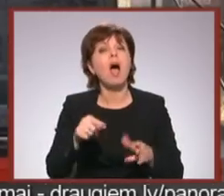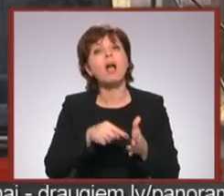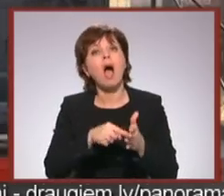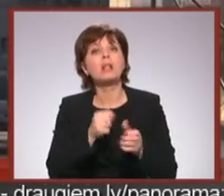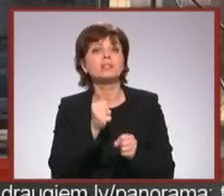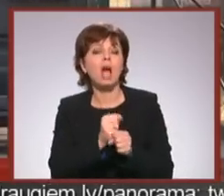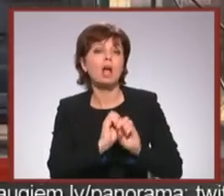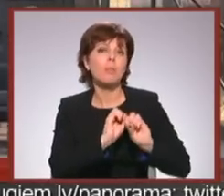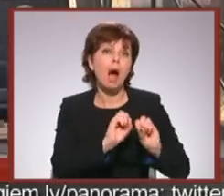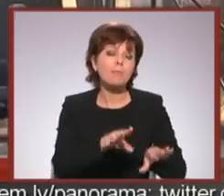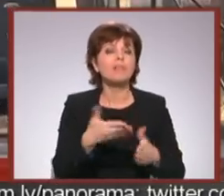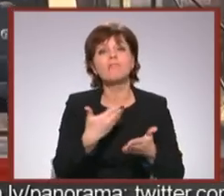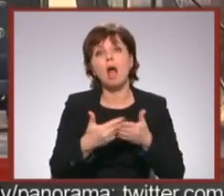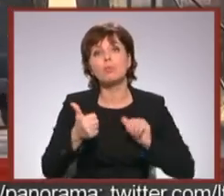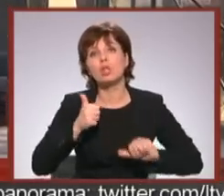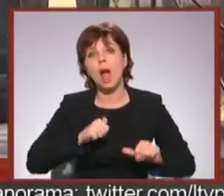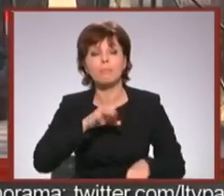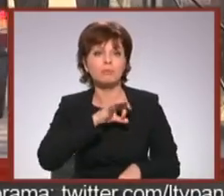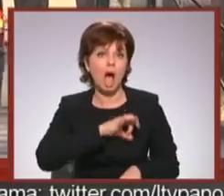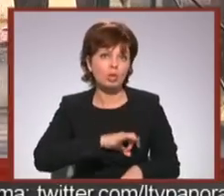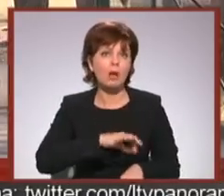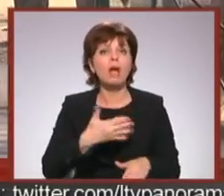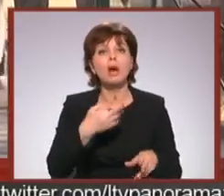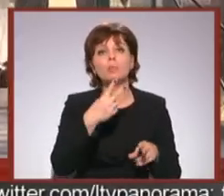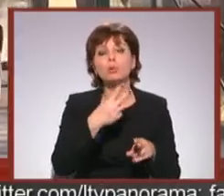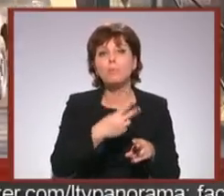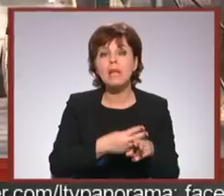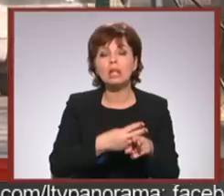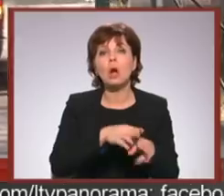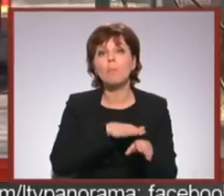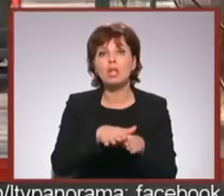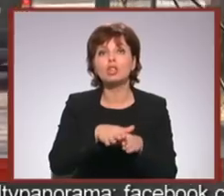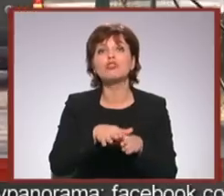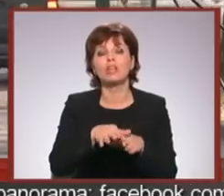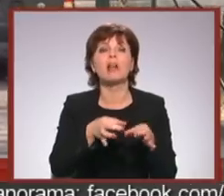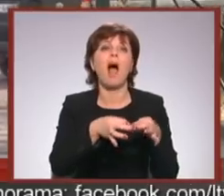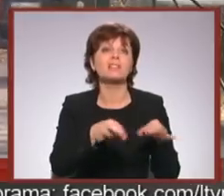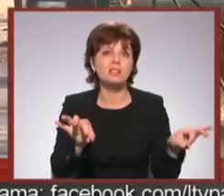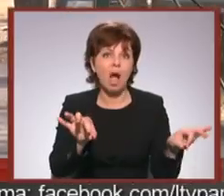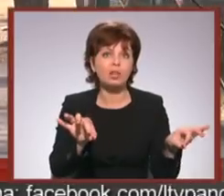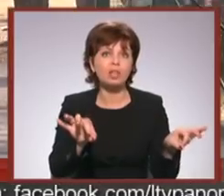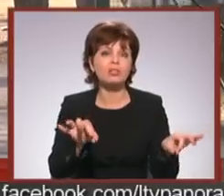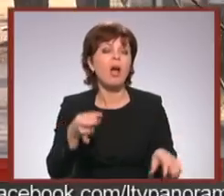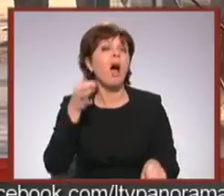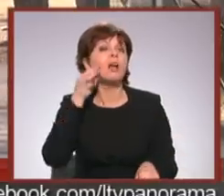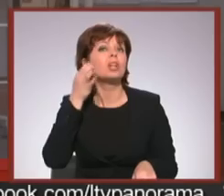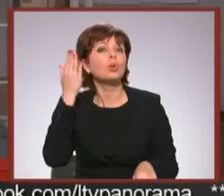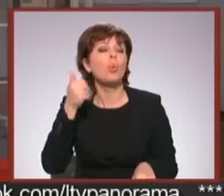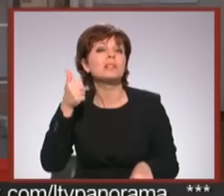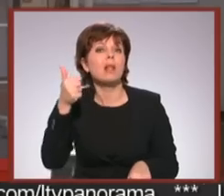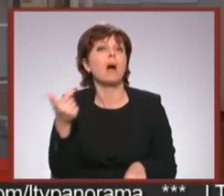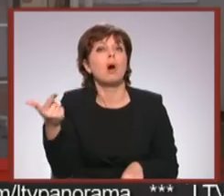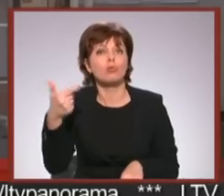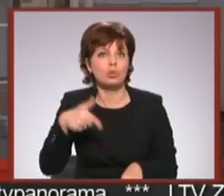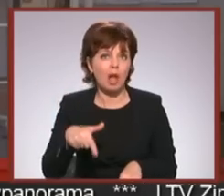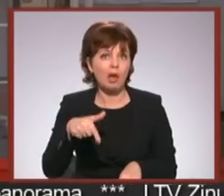viņu neapmierina atalgojums, kāds no pienākumu pildīšanas tiek atstādināts. Minēsim tos pašus streknos laikus. Cilvēki